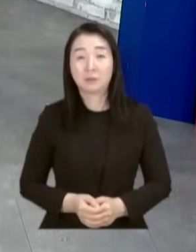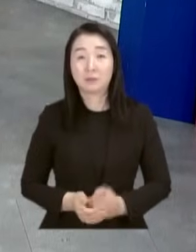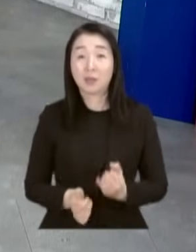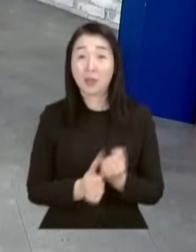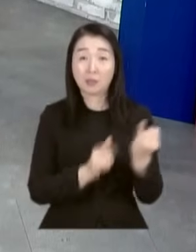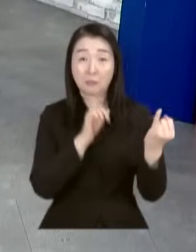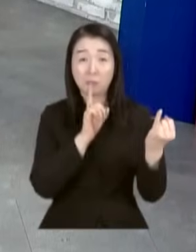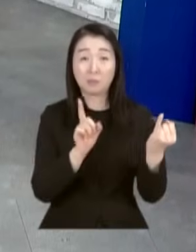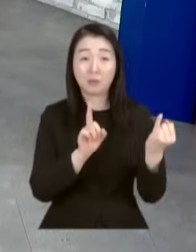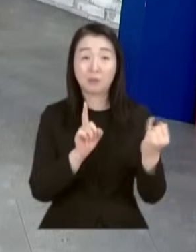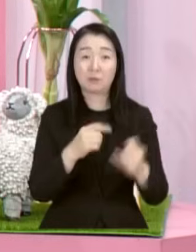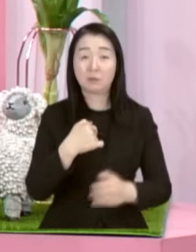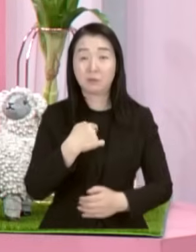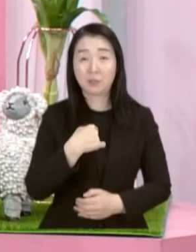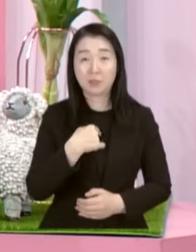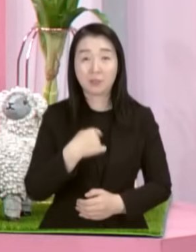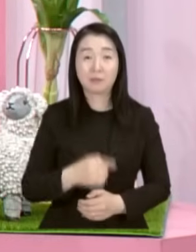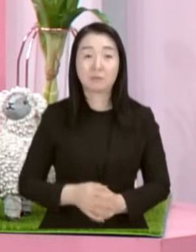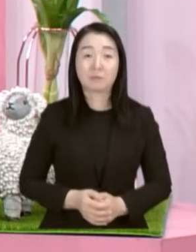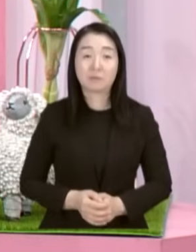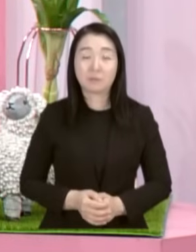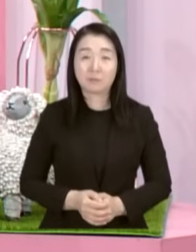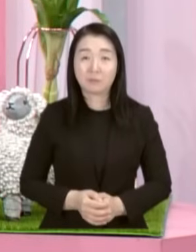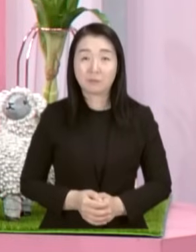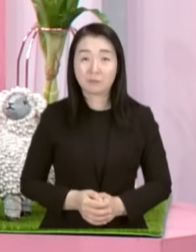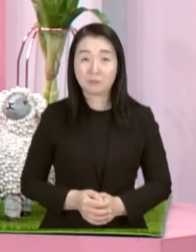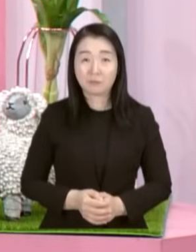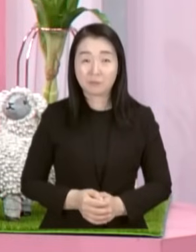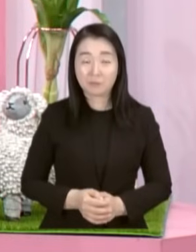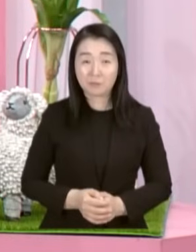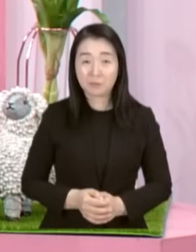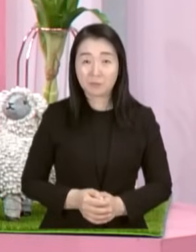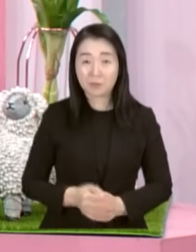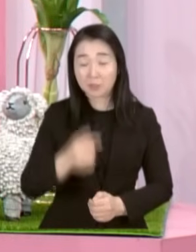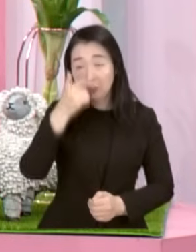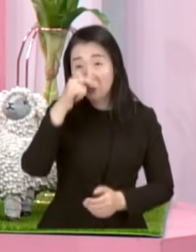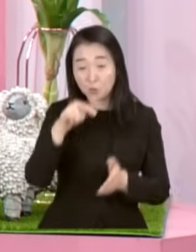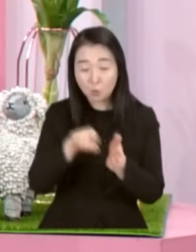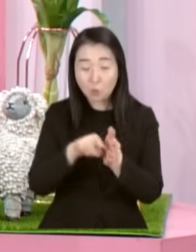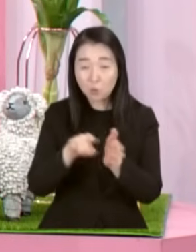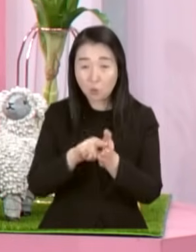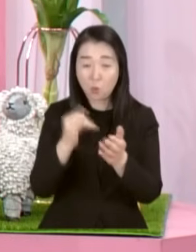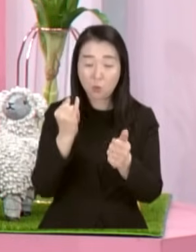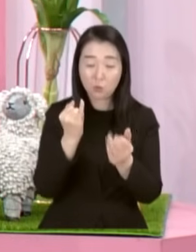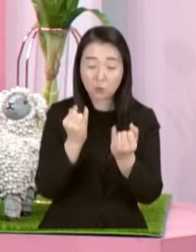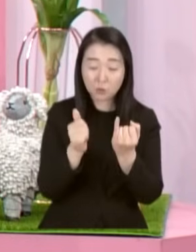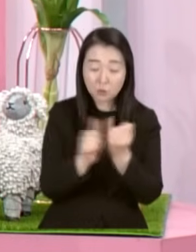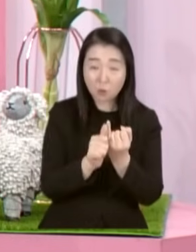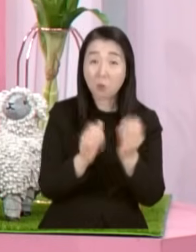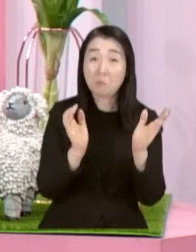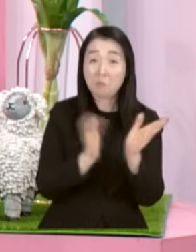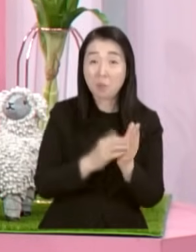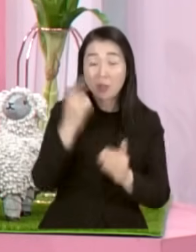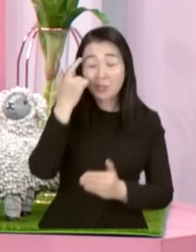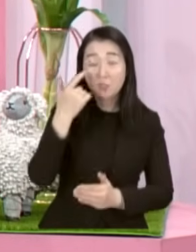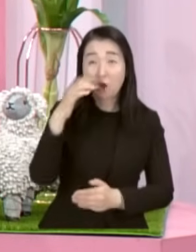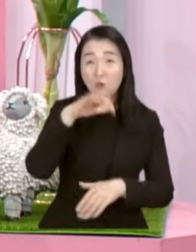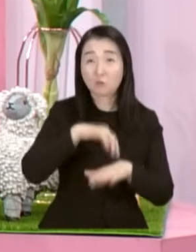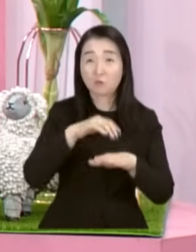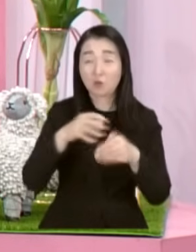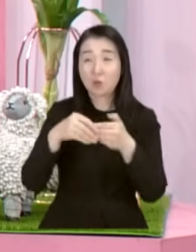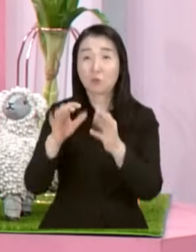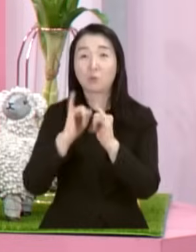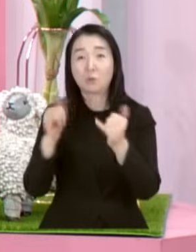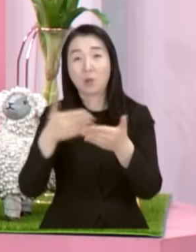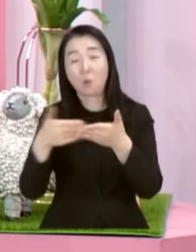아내가 하는 말이 내가 개신교회 시집 와서 영성 수련 인도자로